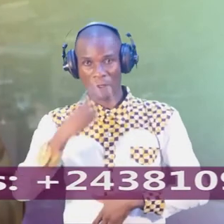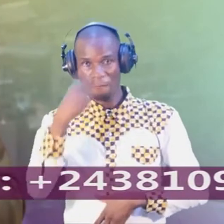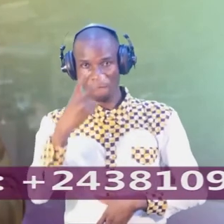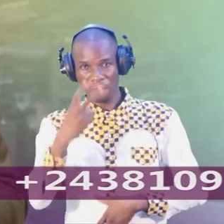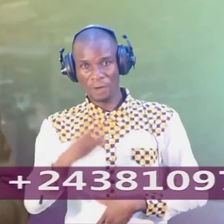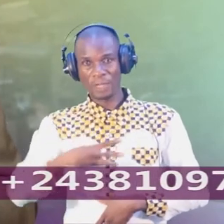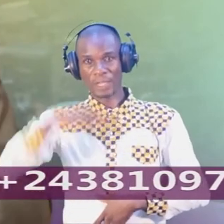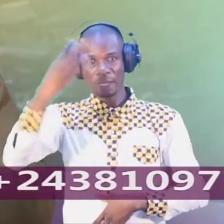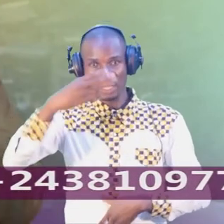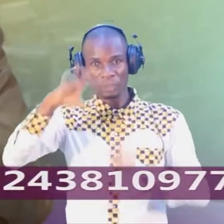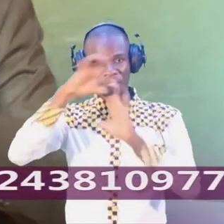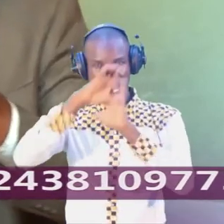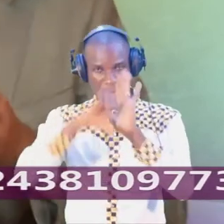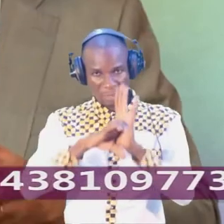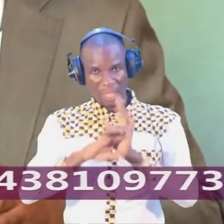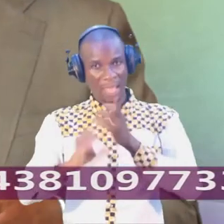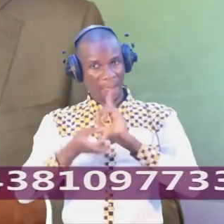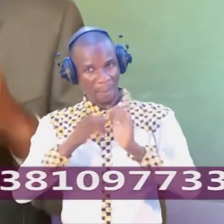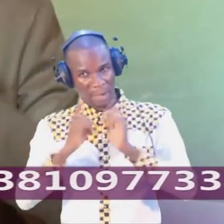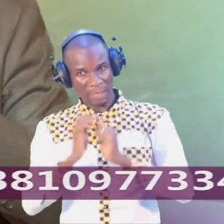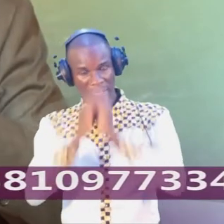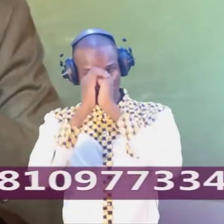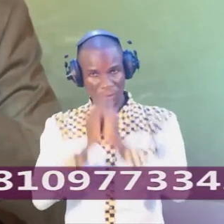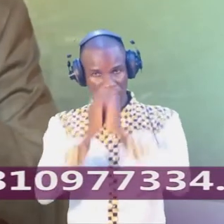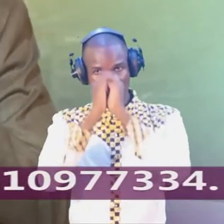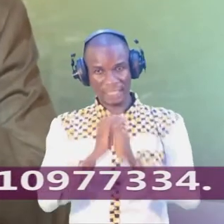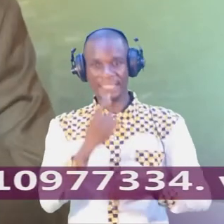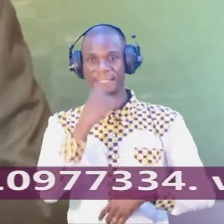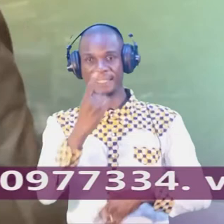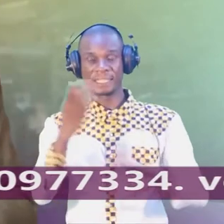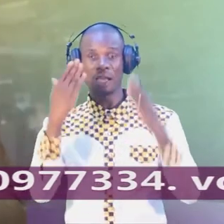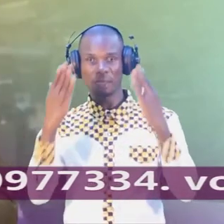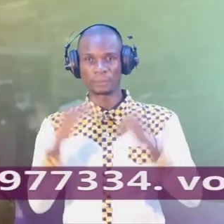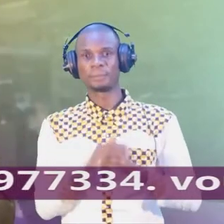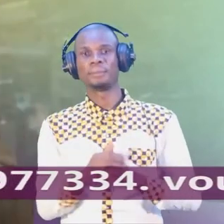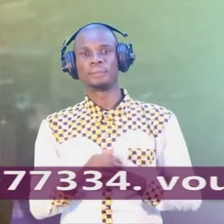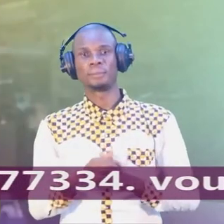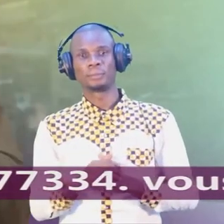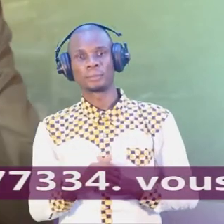Mungu kwa njia mbaya. Lakini hapa sheria ya tatu